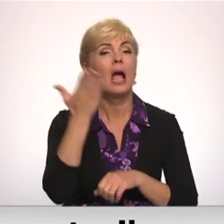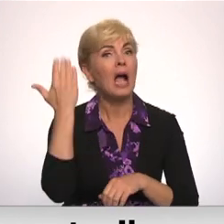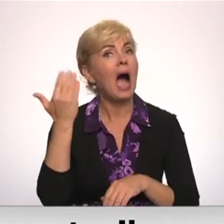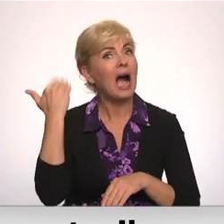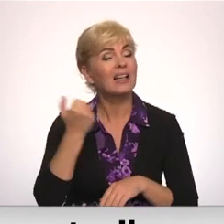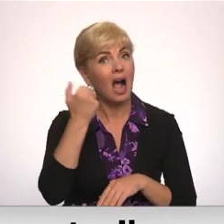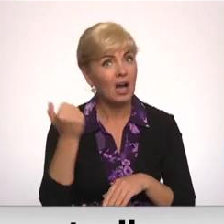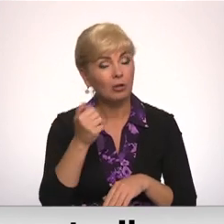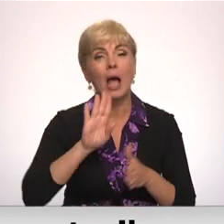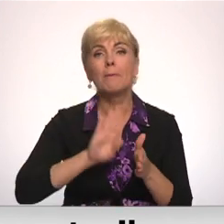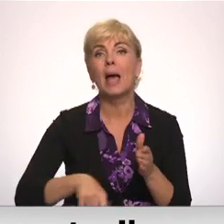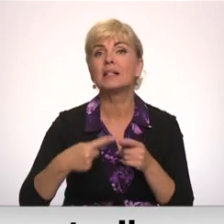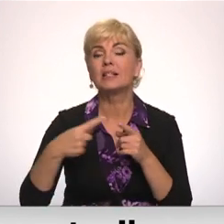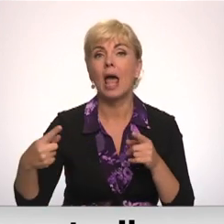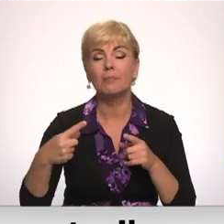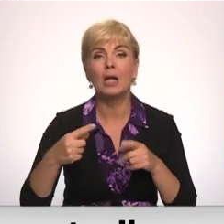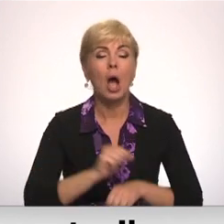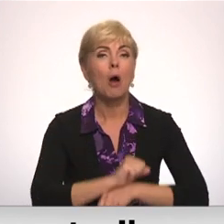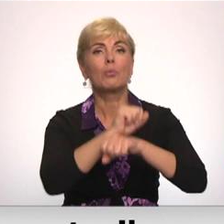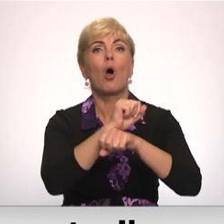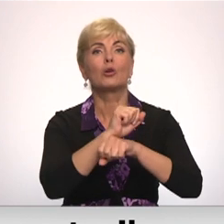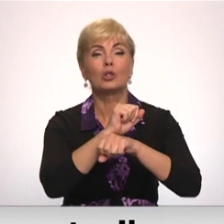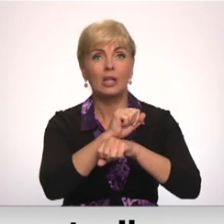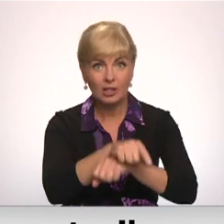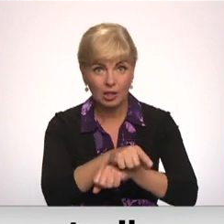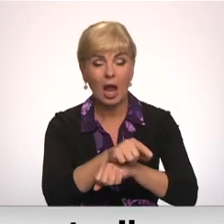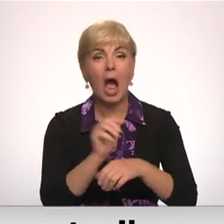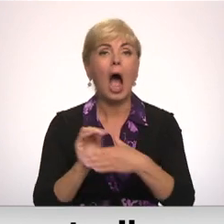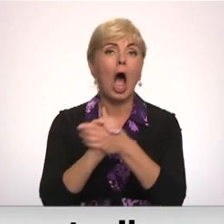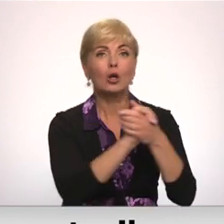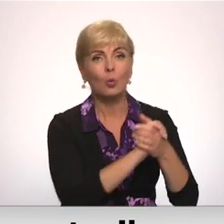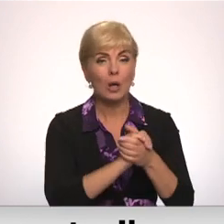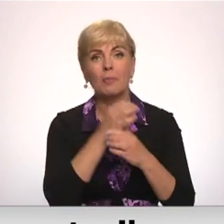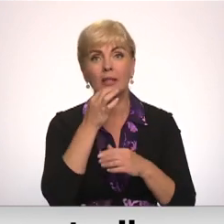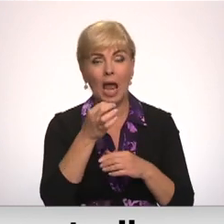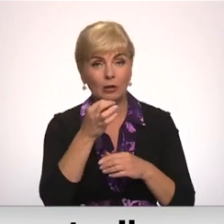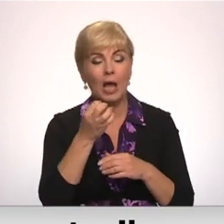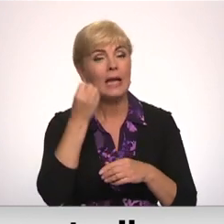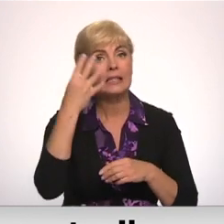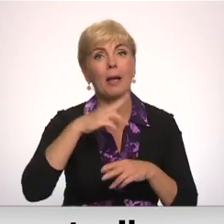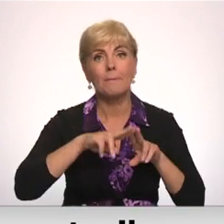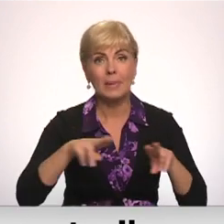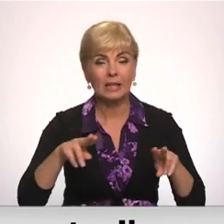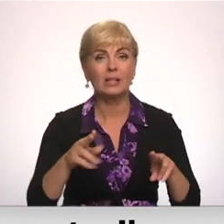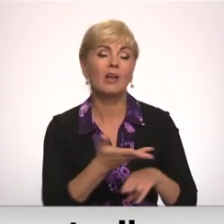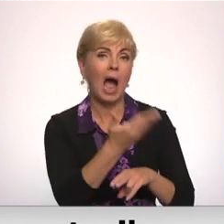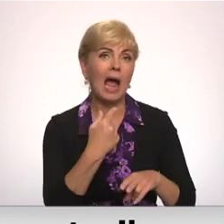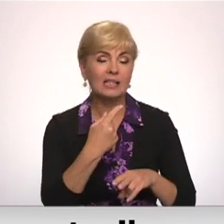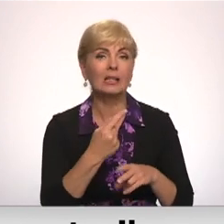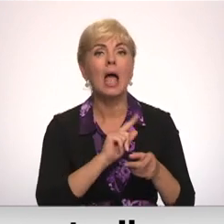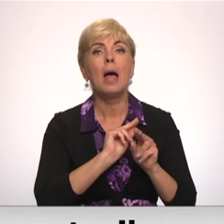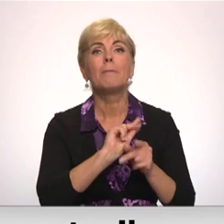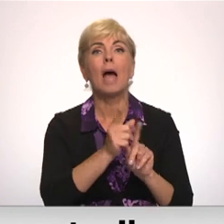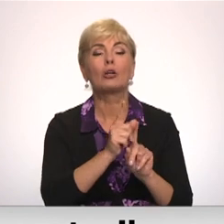gan beztermiņa protesta akcija. Tā uzsver arotbiedrībā. Izglītības ministra šodien uz tikšanos aicināja pedagogu profesionālās